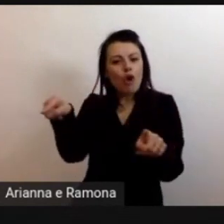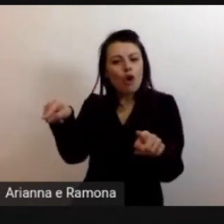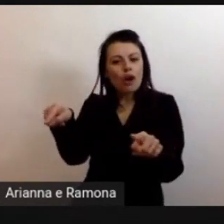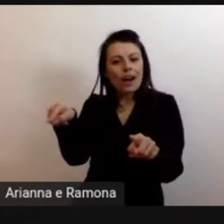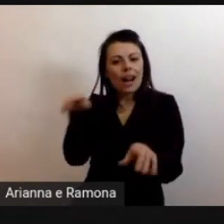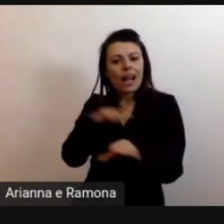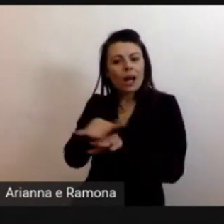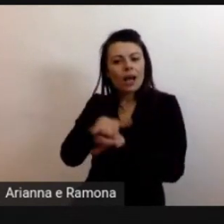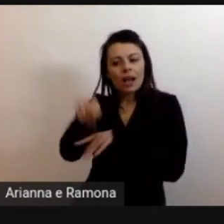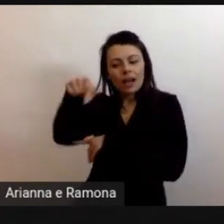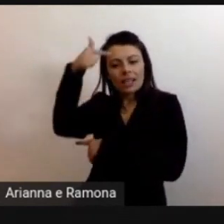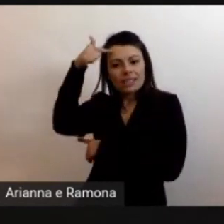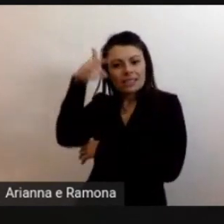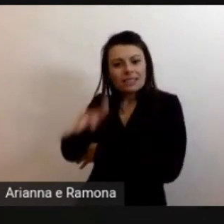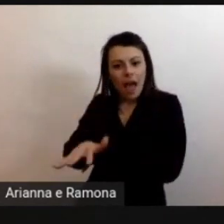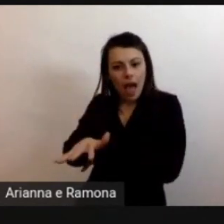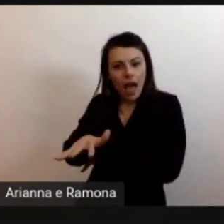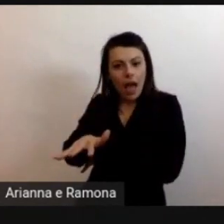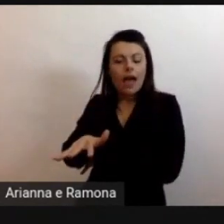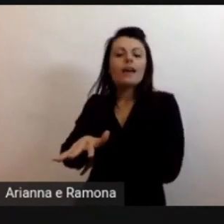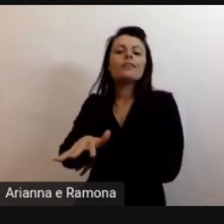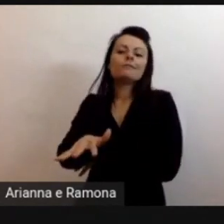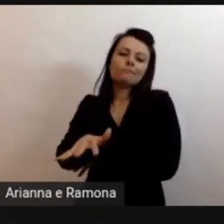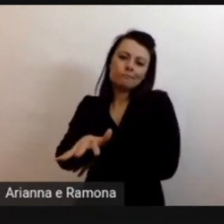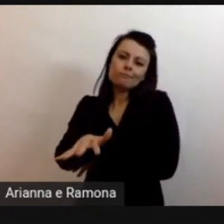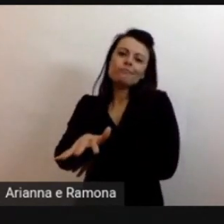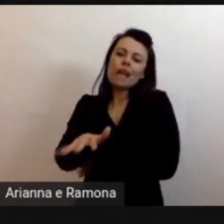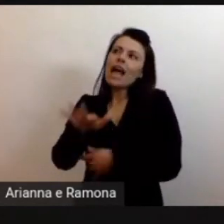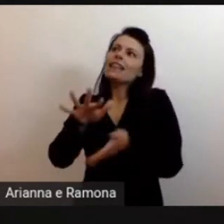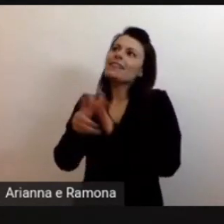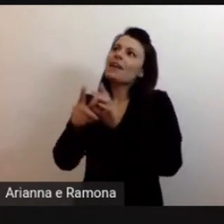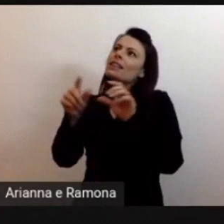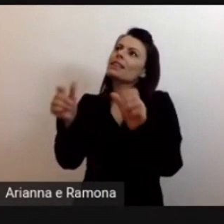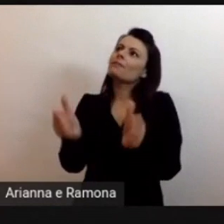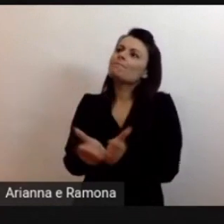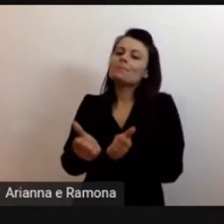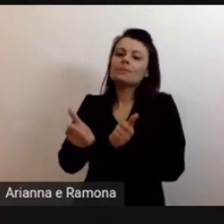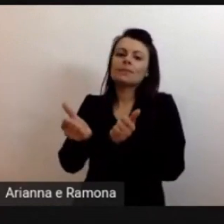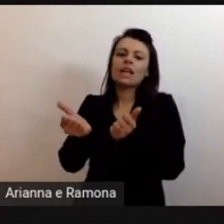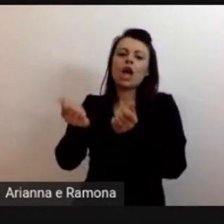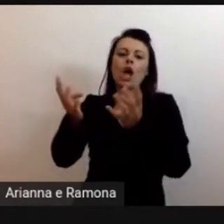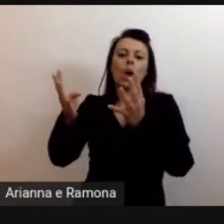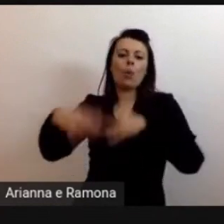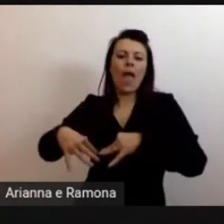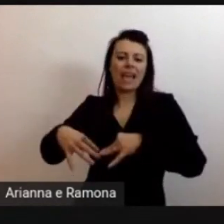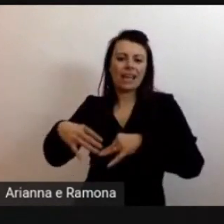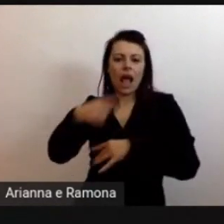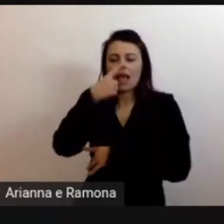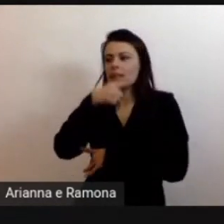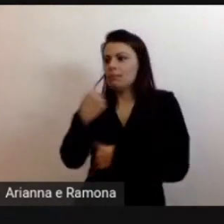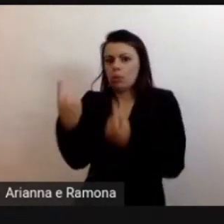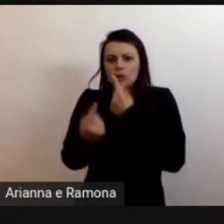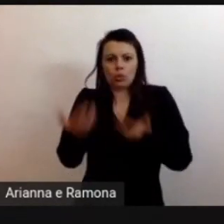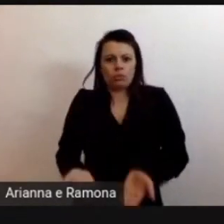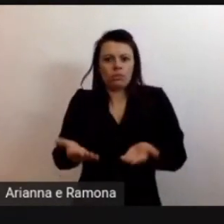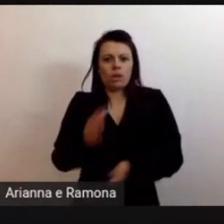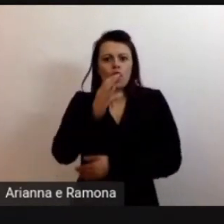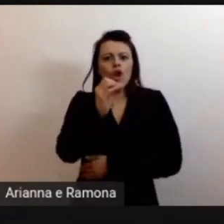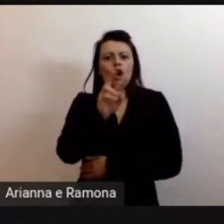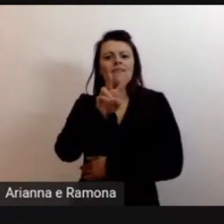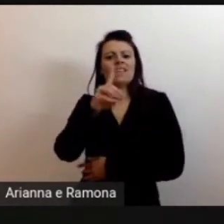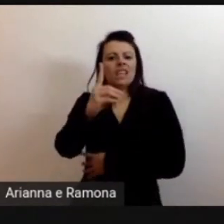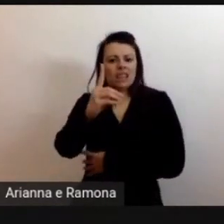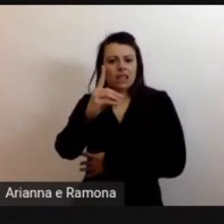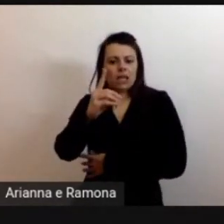pronto a una guerra una guerra è una vicenda come questa come alcove gli dà la